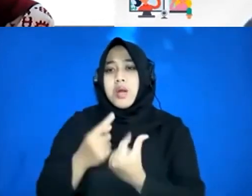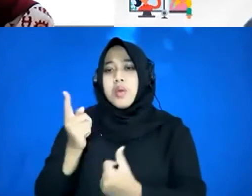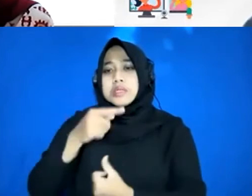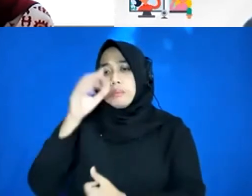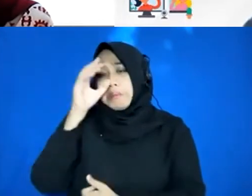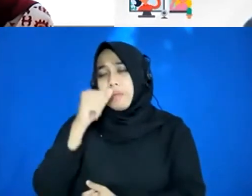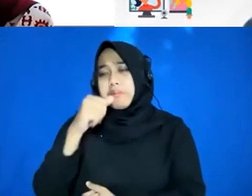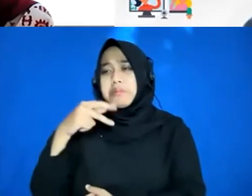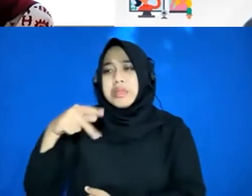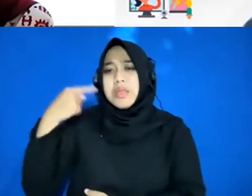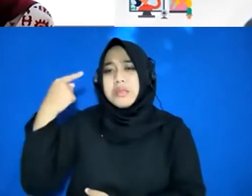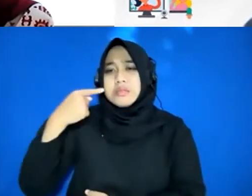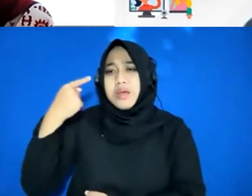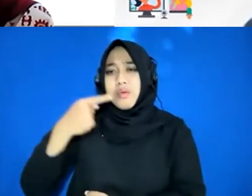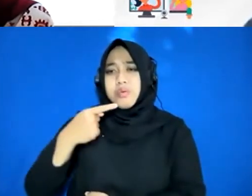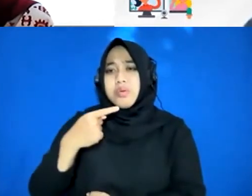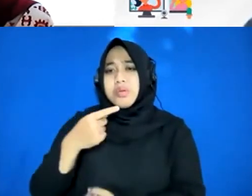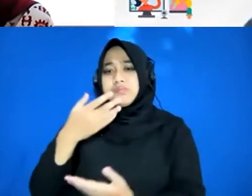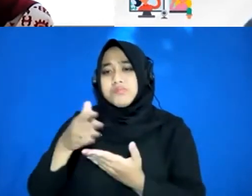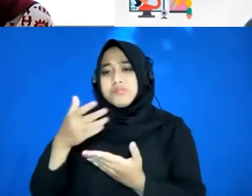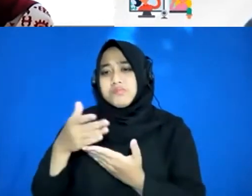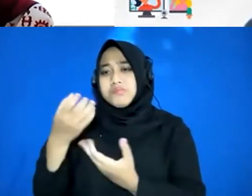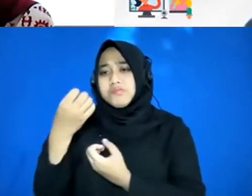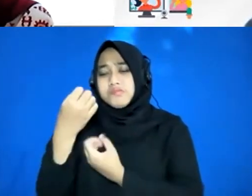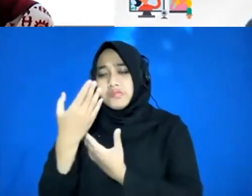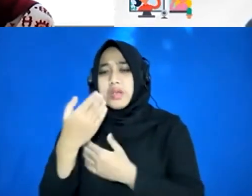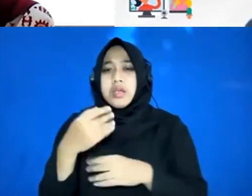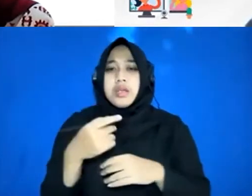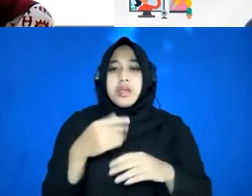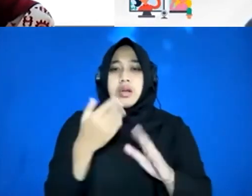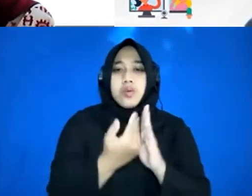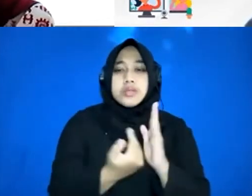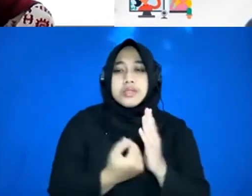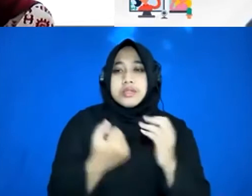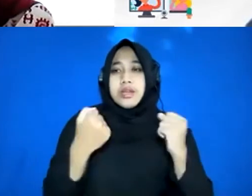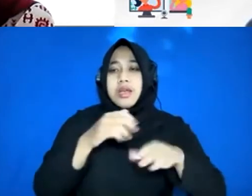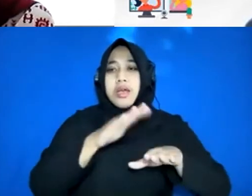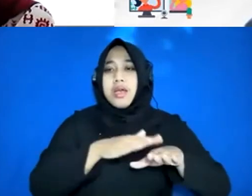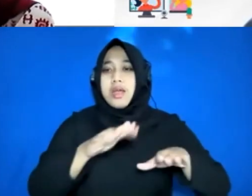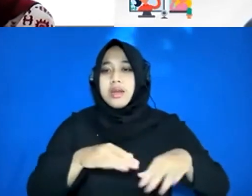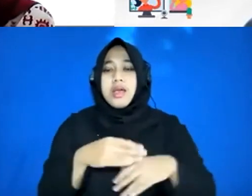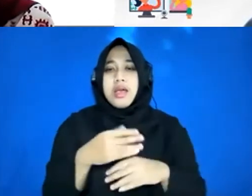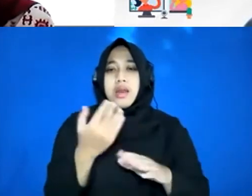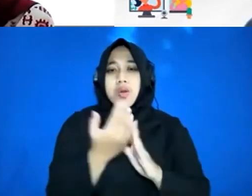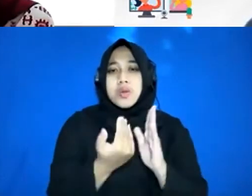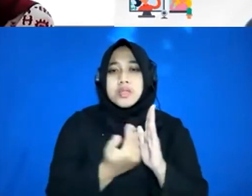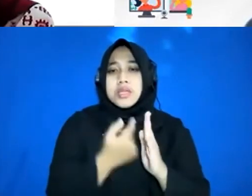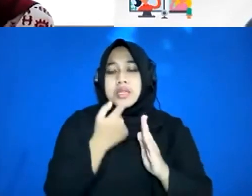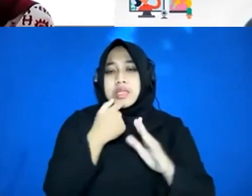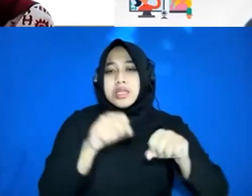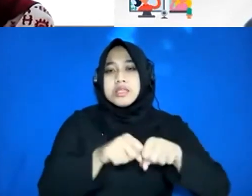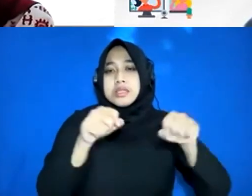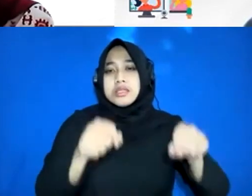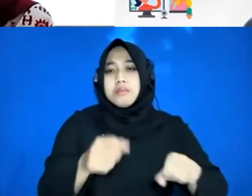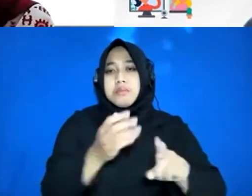sering sharing terkait regulasi pengangkatan anak, regulasi tentang foster care, regulasi tentang sistem perlindungan pidana